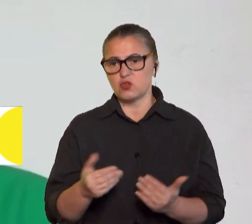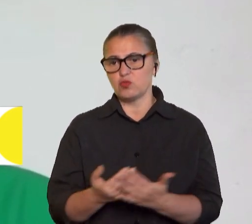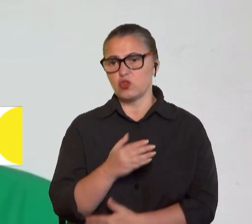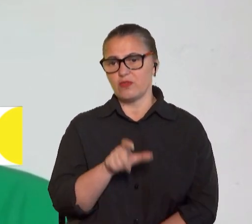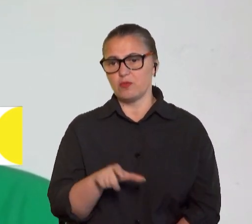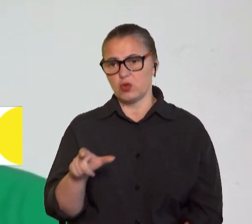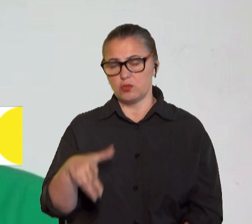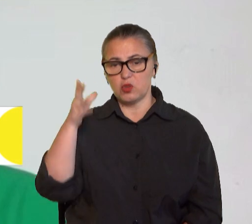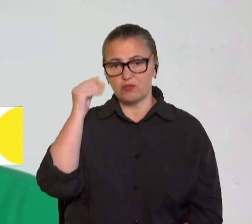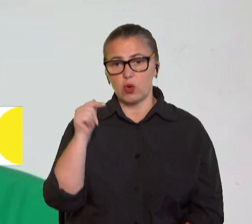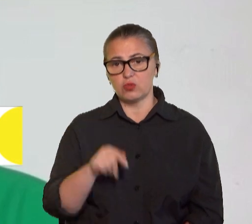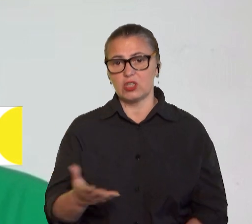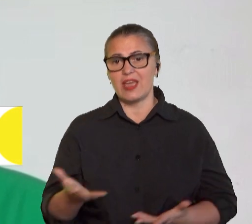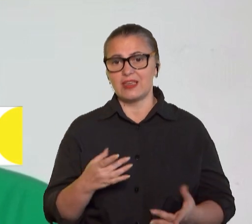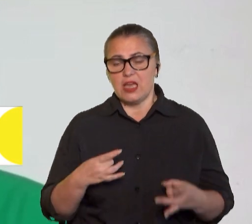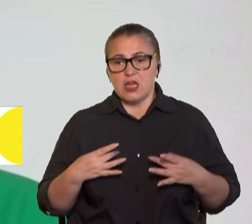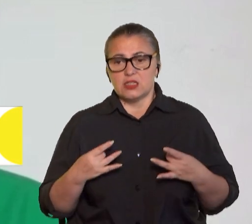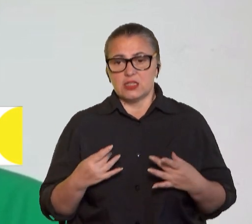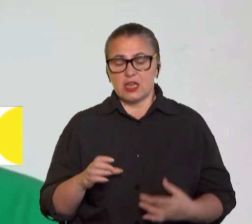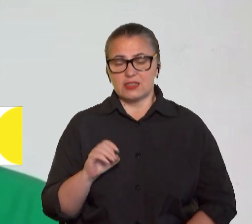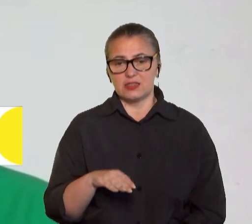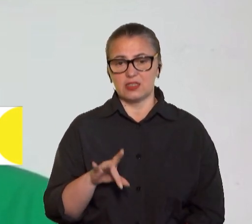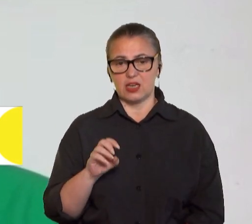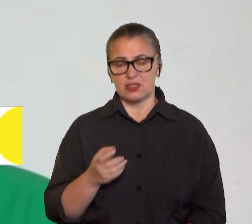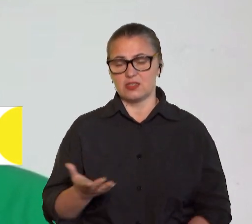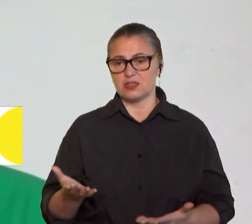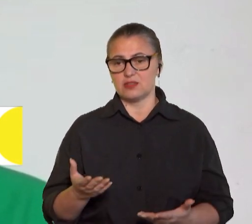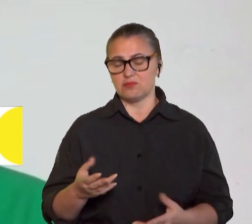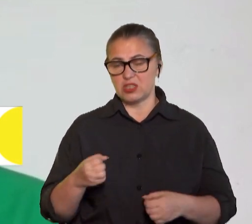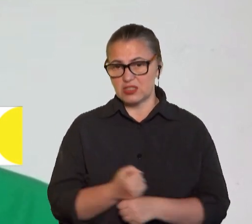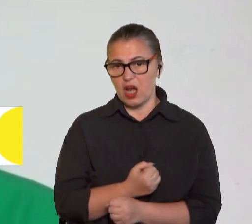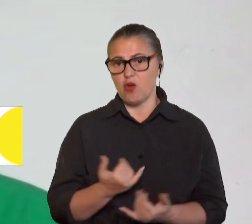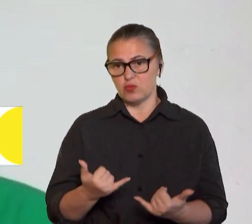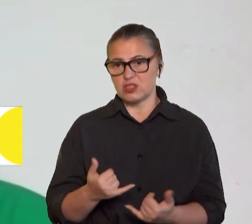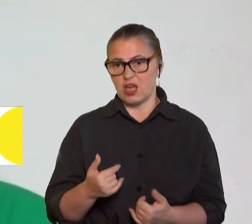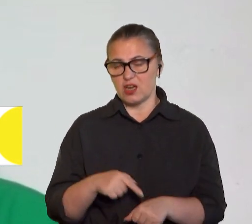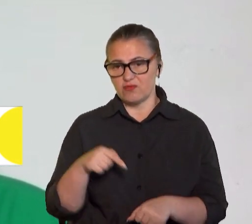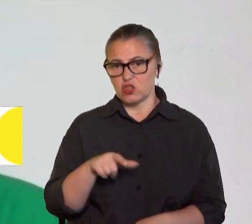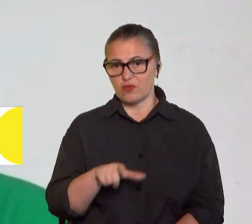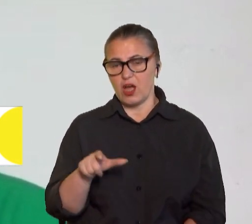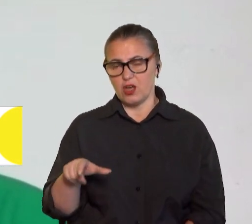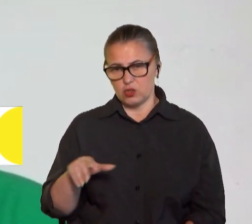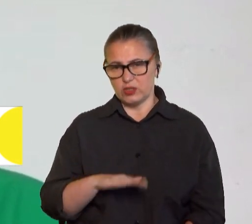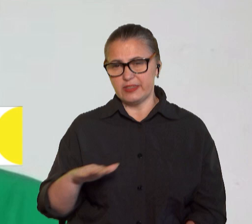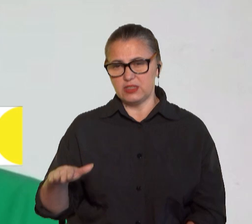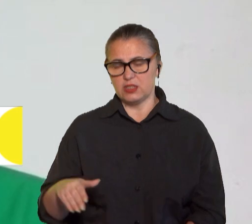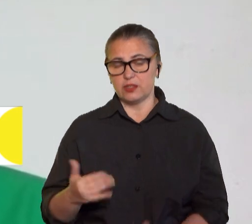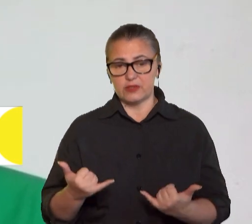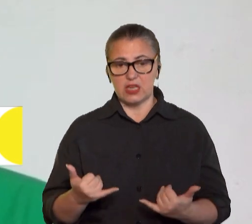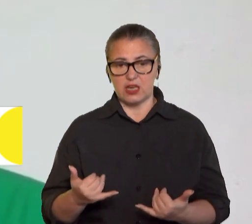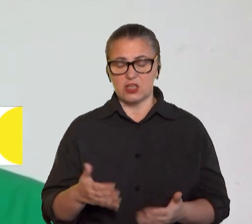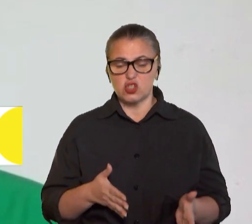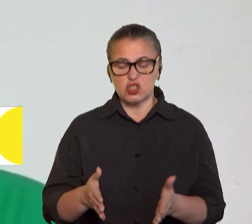І враховуючи те, який стрес вони зараз переживають, яку травму, наскільки їм болить, то я думаю, що тут шлях відновлення